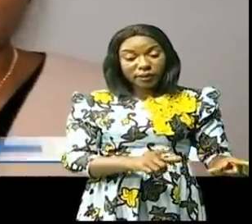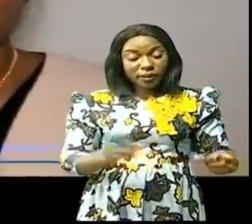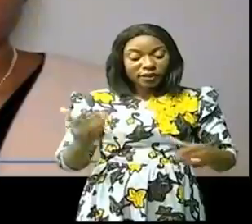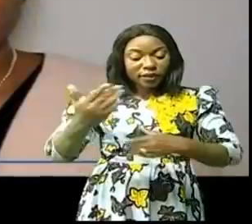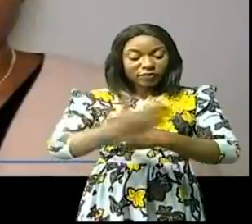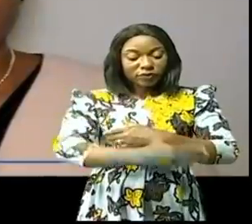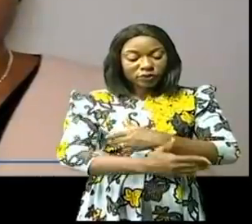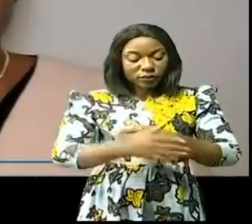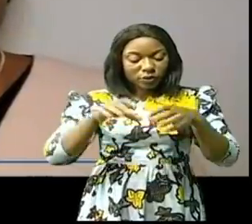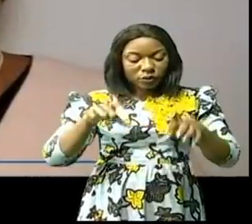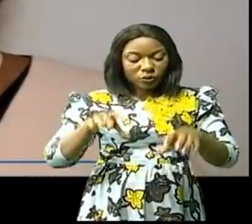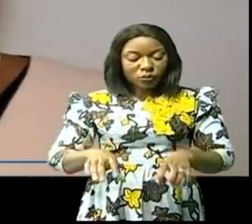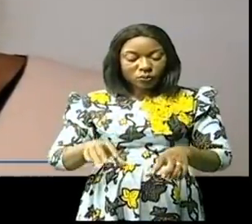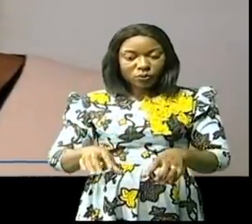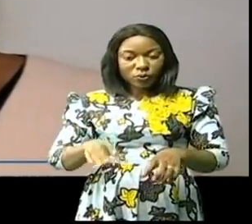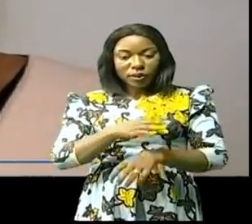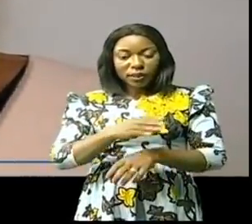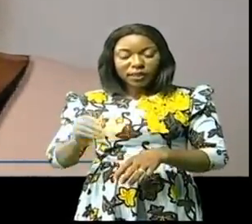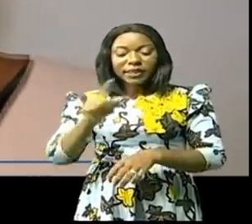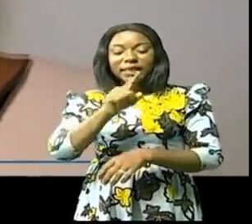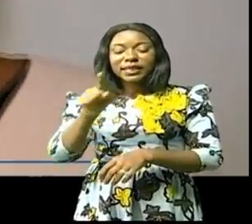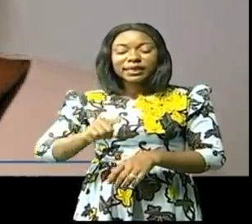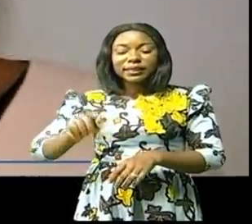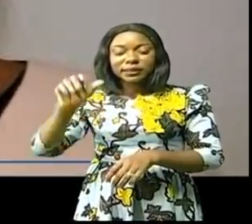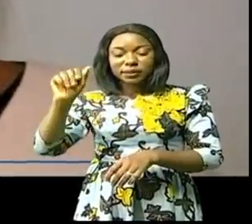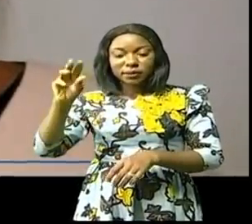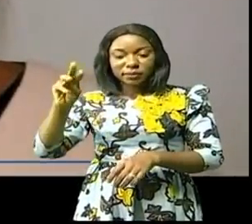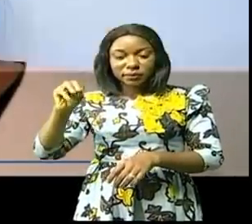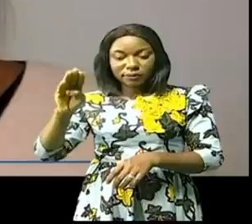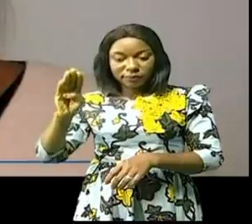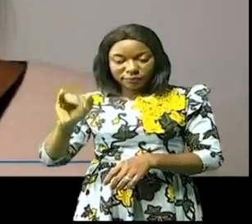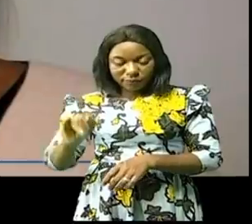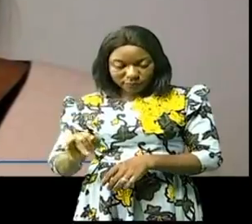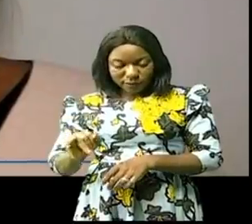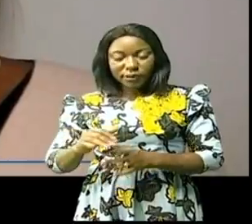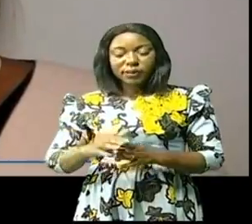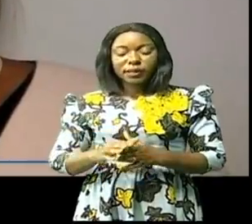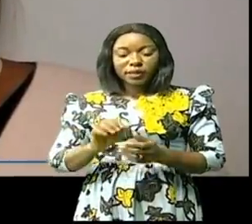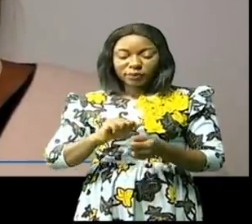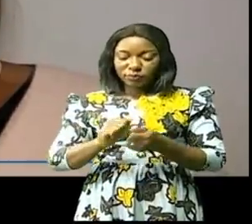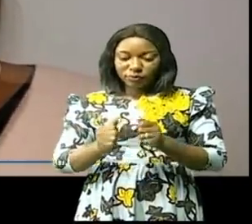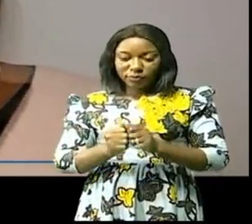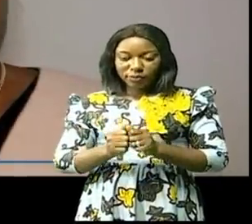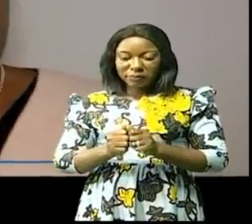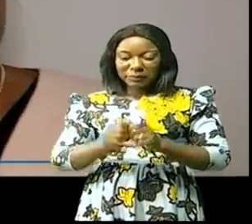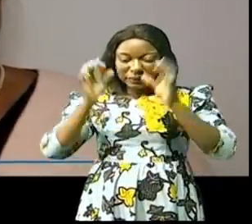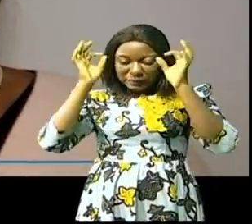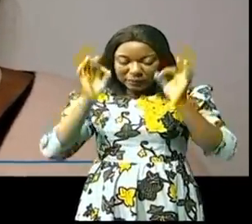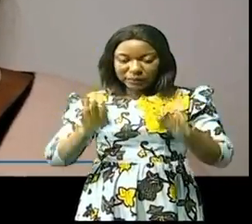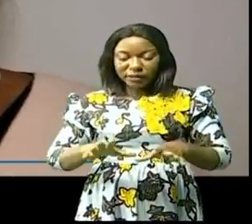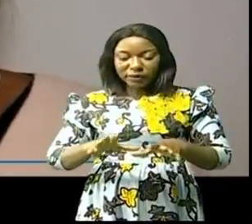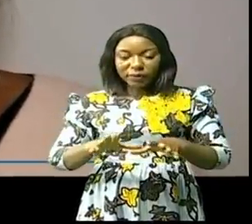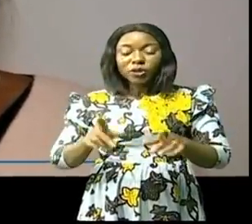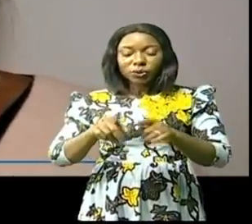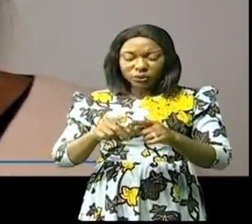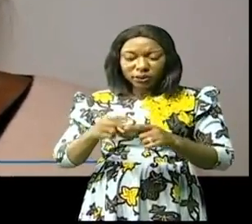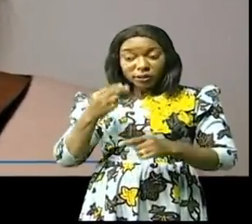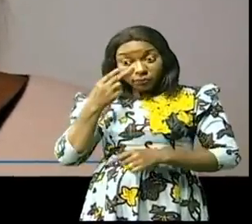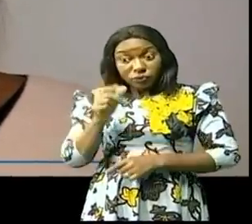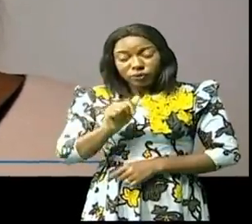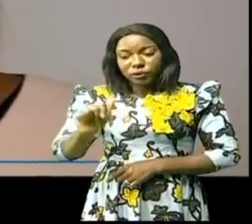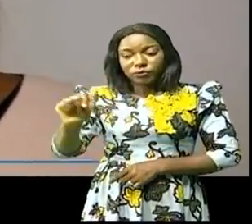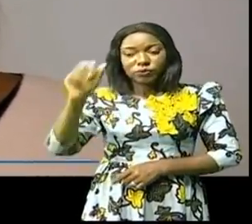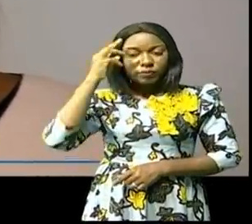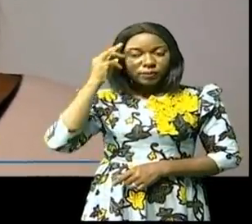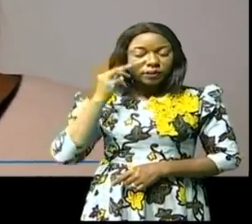RDC côté Lualaba et de la Zambie. Donc la situation est quand même un peu catastrophique. Le chef a tenu compte de cela. On